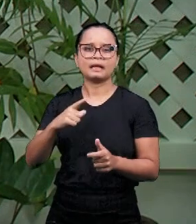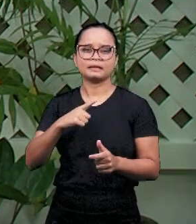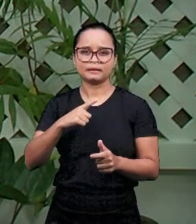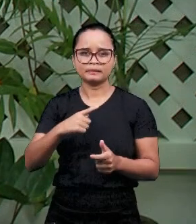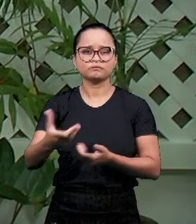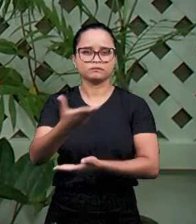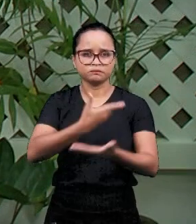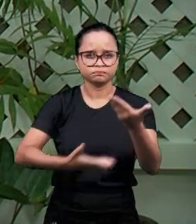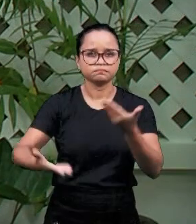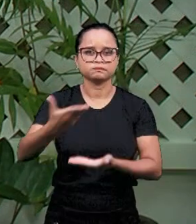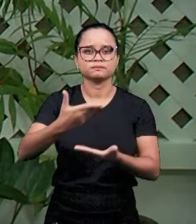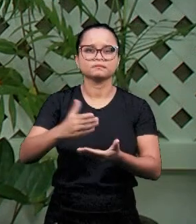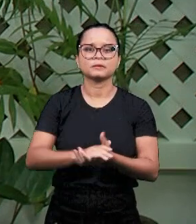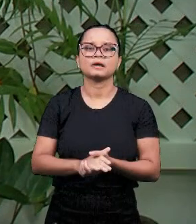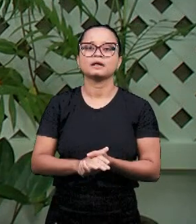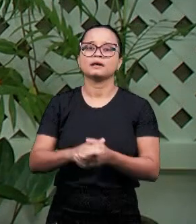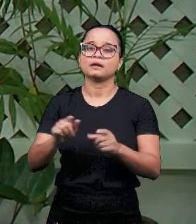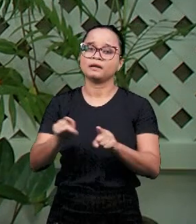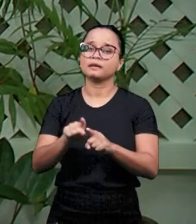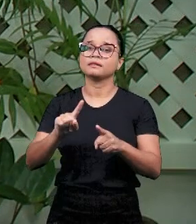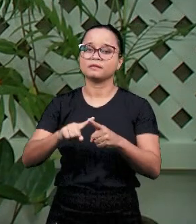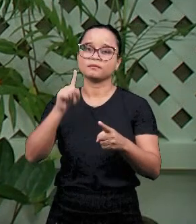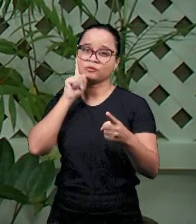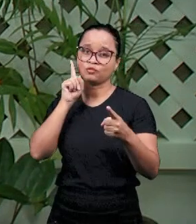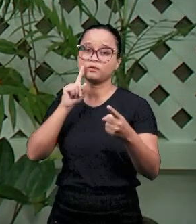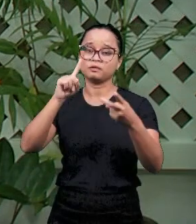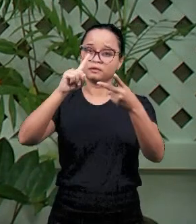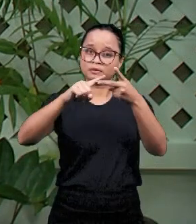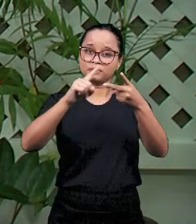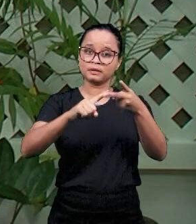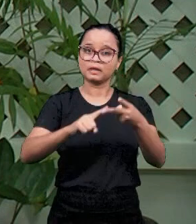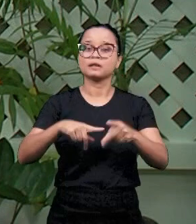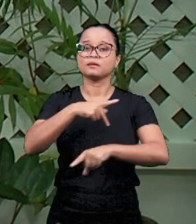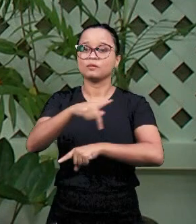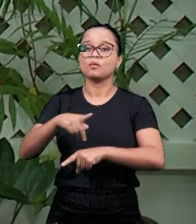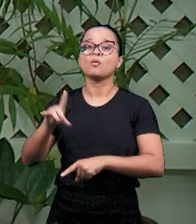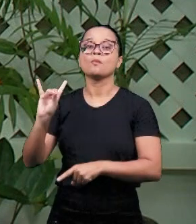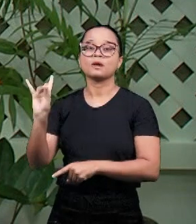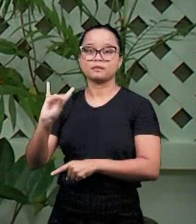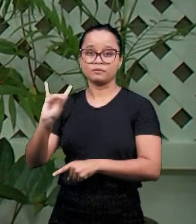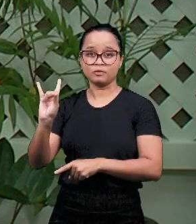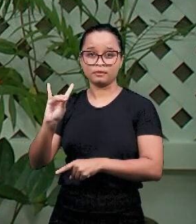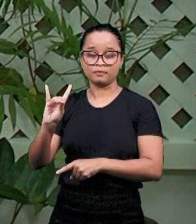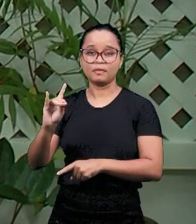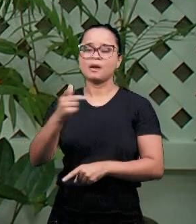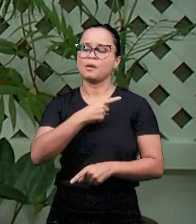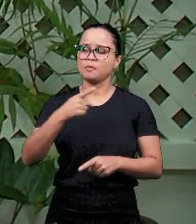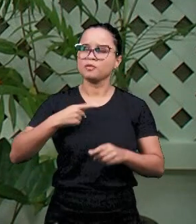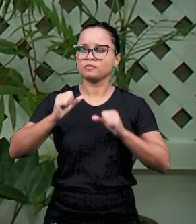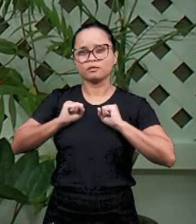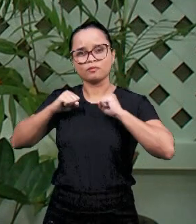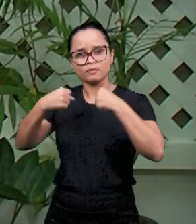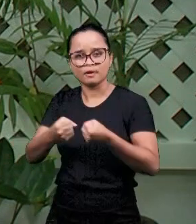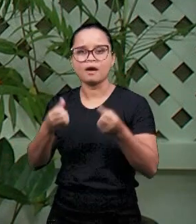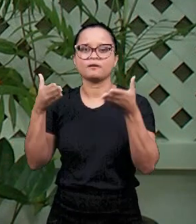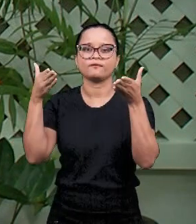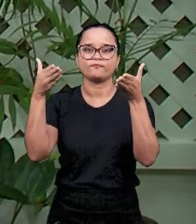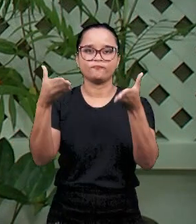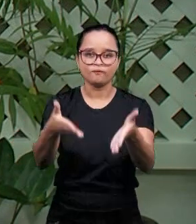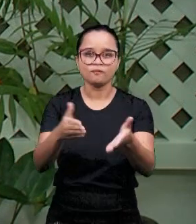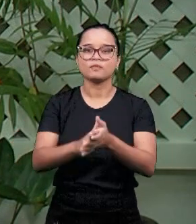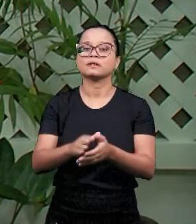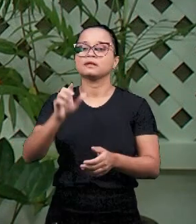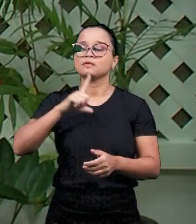exponentielle. Et derrière vient Bolivie, avec les pasteurs, des hommes dédiés, une grande bénédiction. Nous